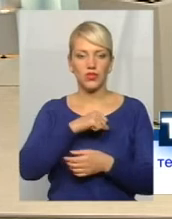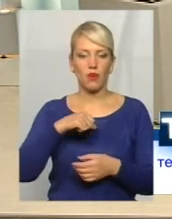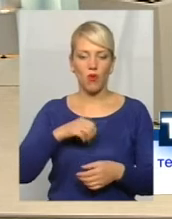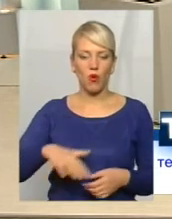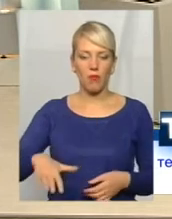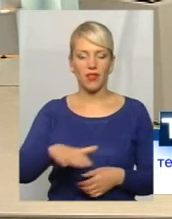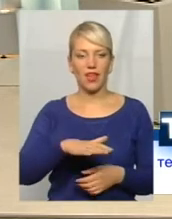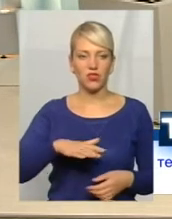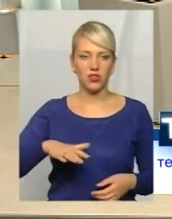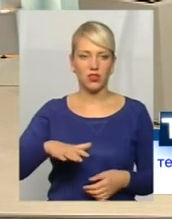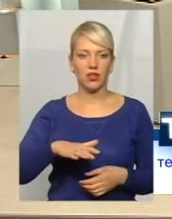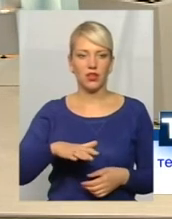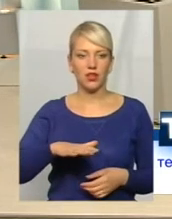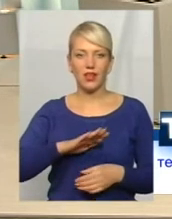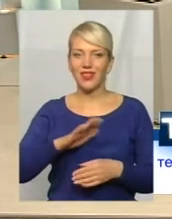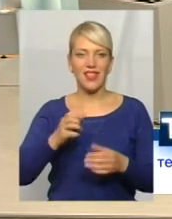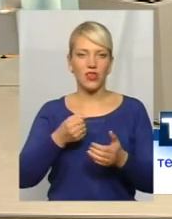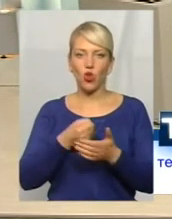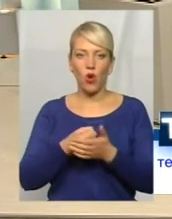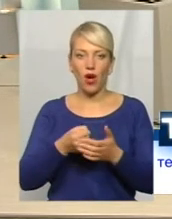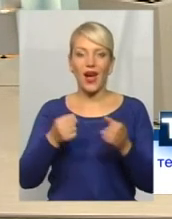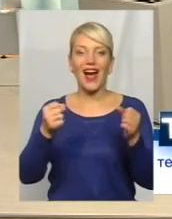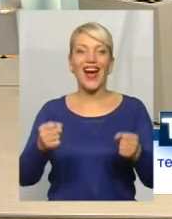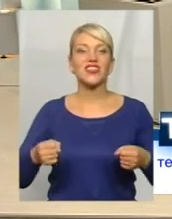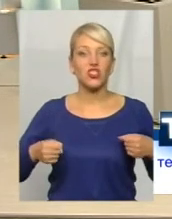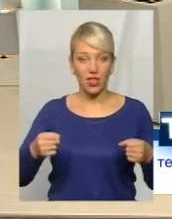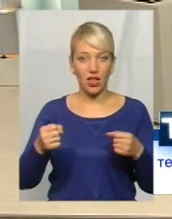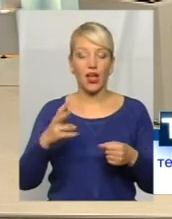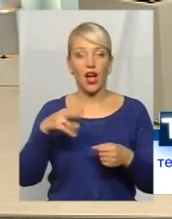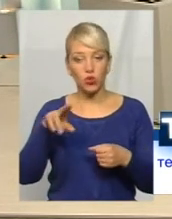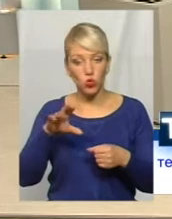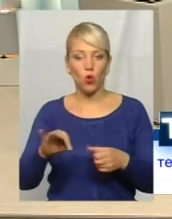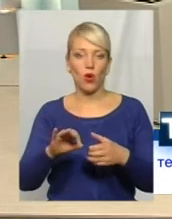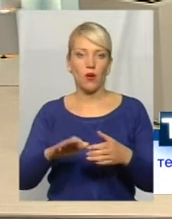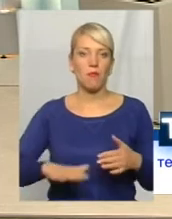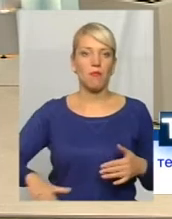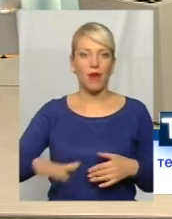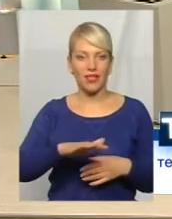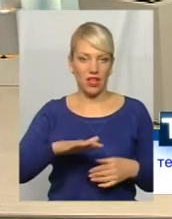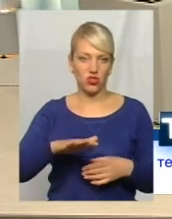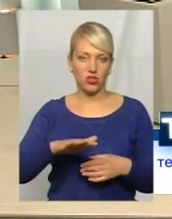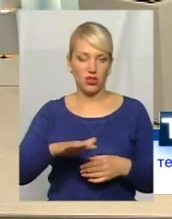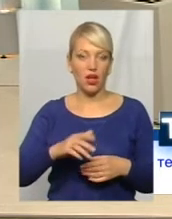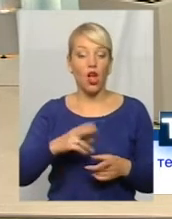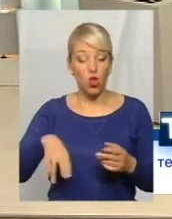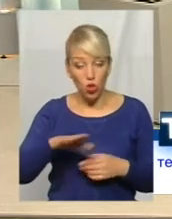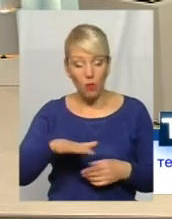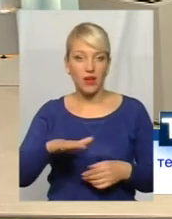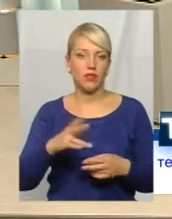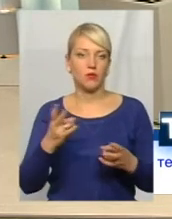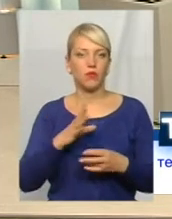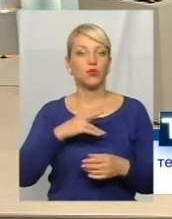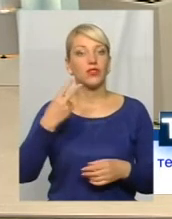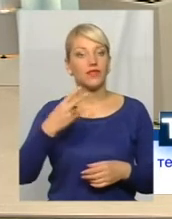майданчика, не качелю, а до самого майданчика дитячого дошкільного закладу повинно бути 20 метрів. Ну, мова йде про те,